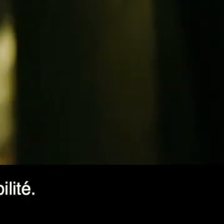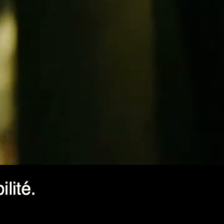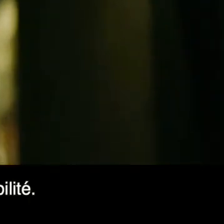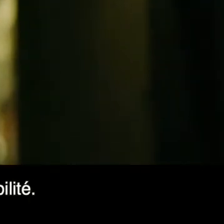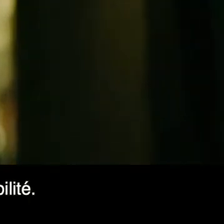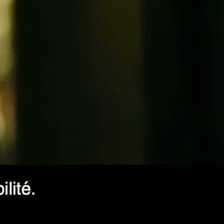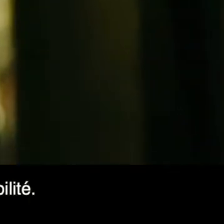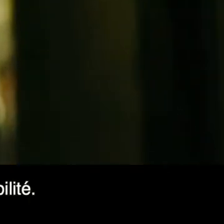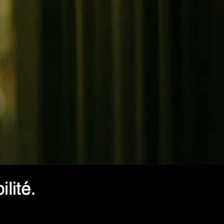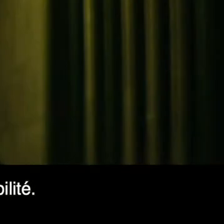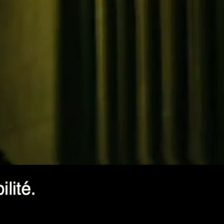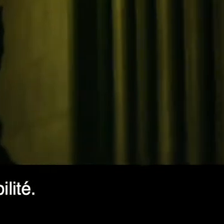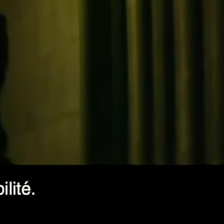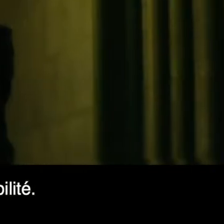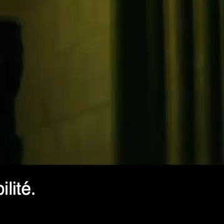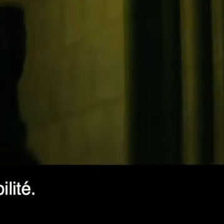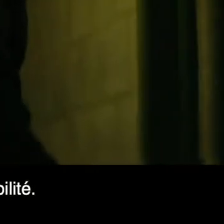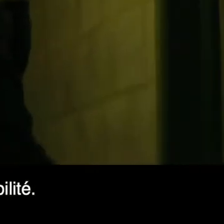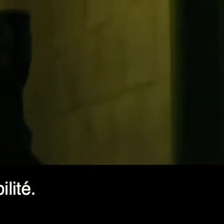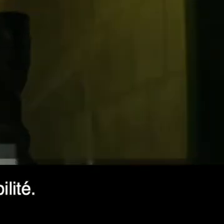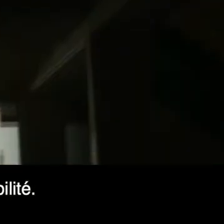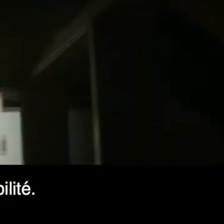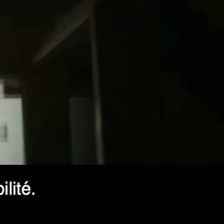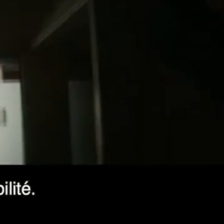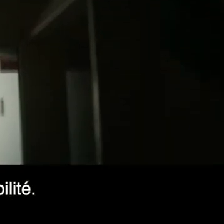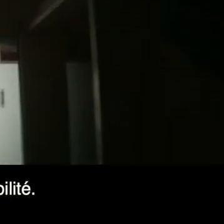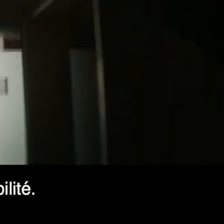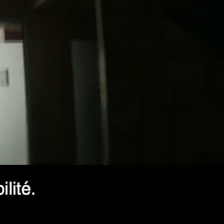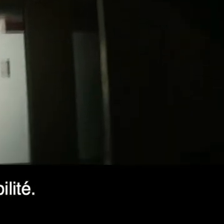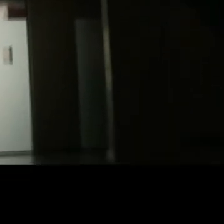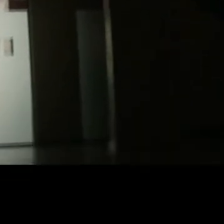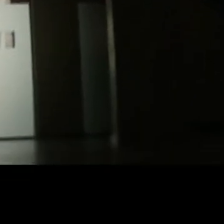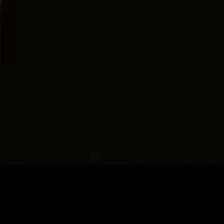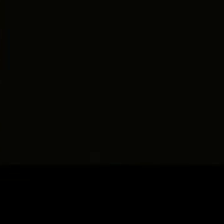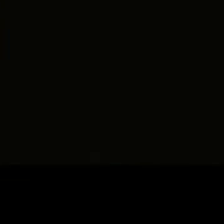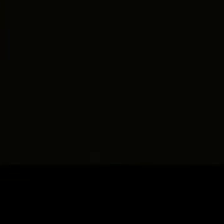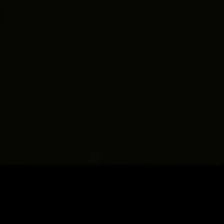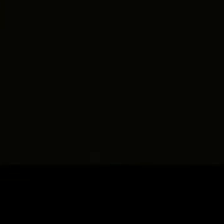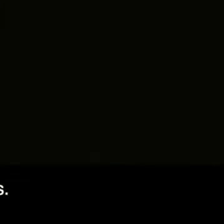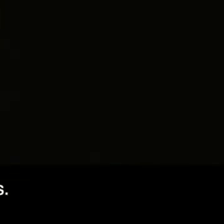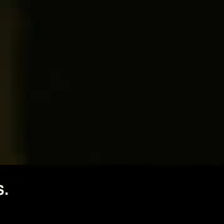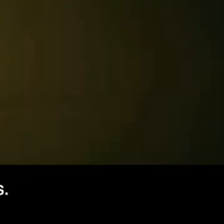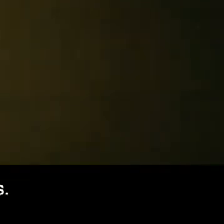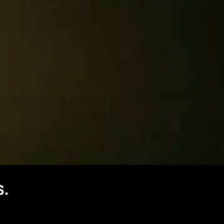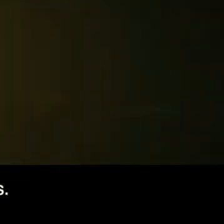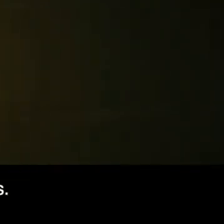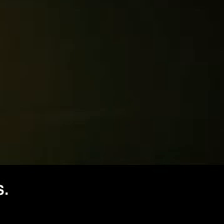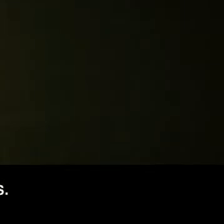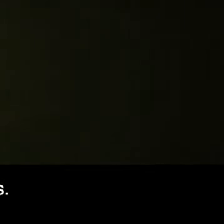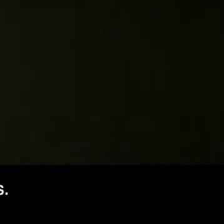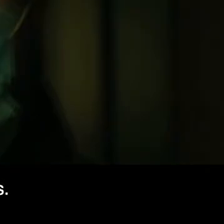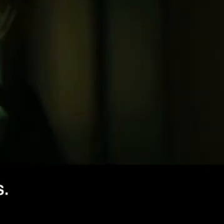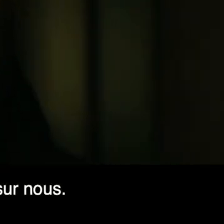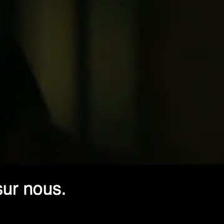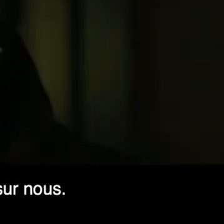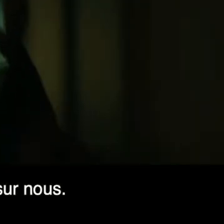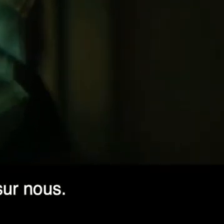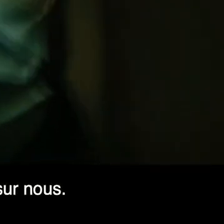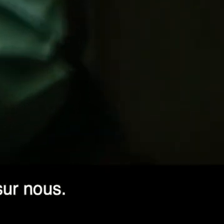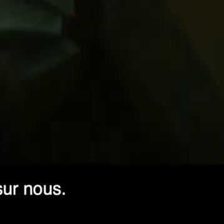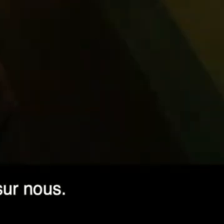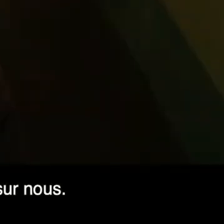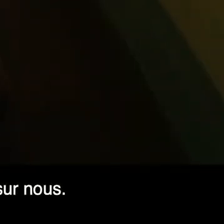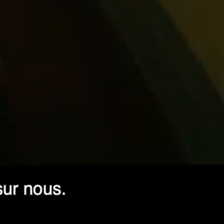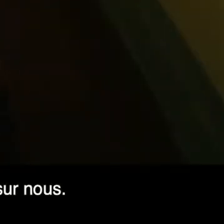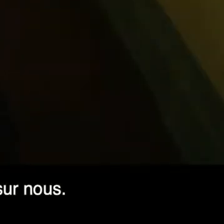Chacun a un rôle à jouer. Une responsabilité. On doit pouvoir compter sur les autres, comme les autres